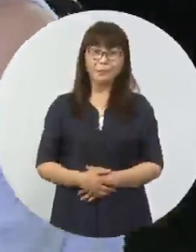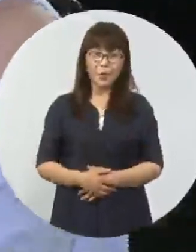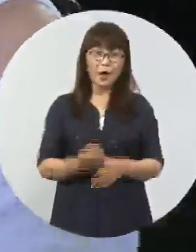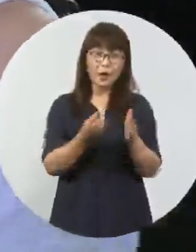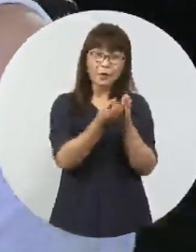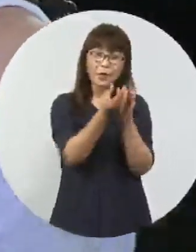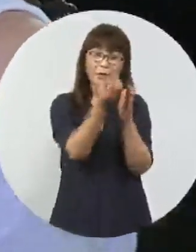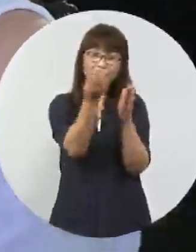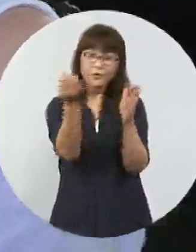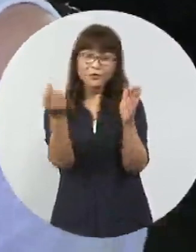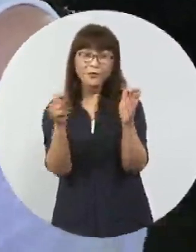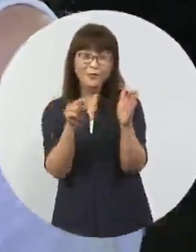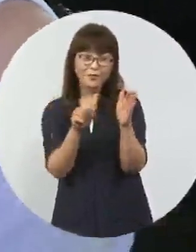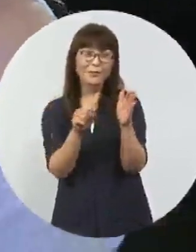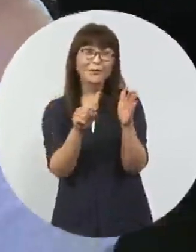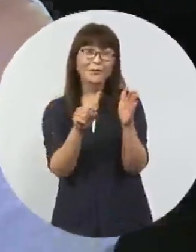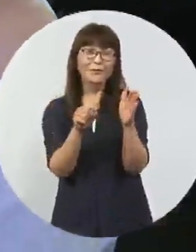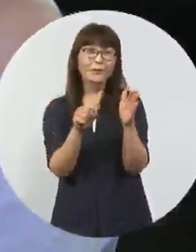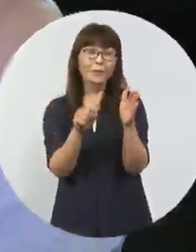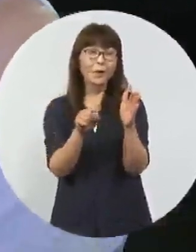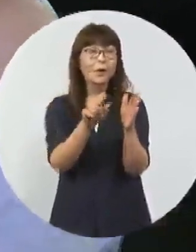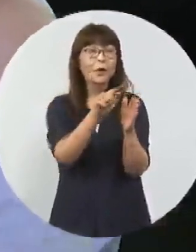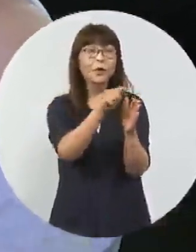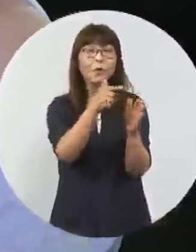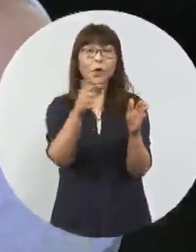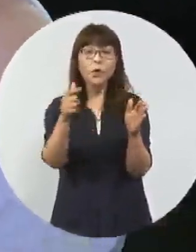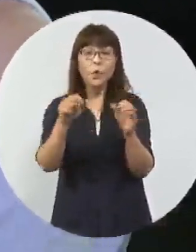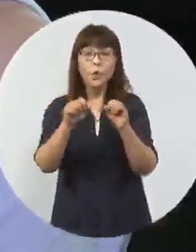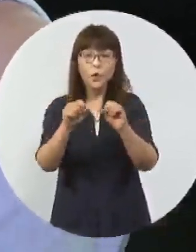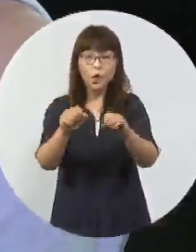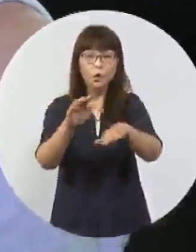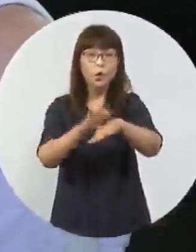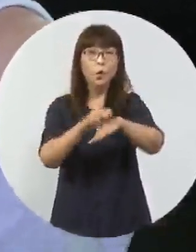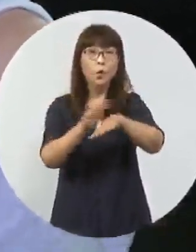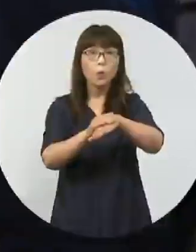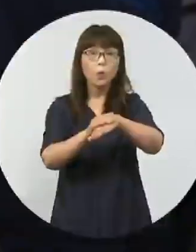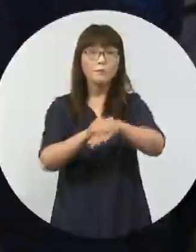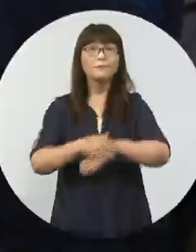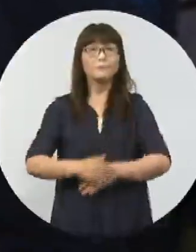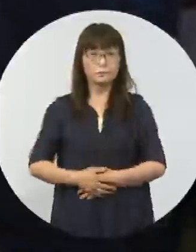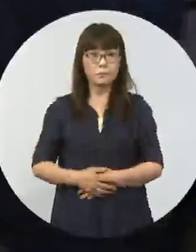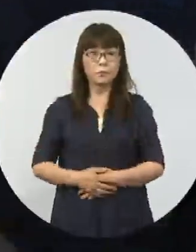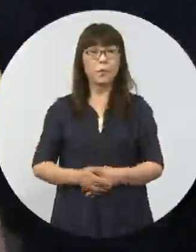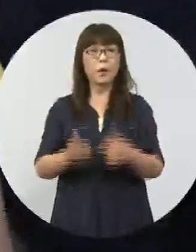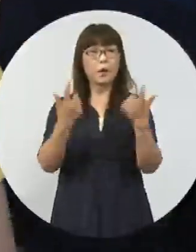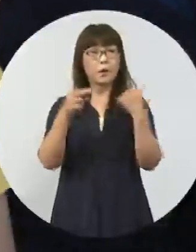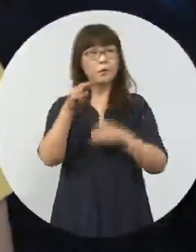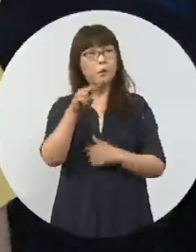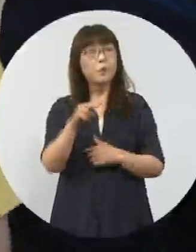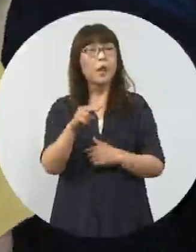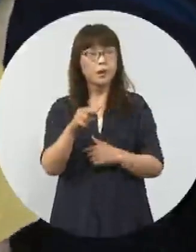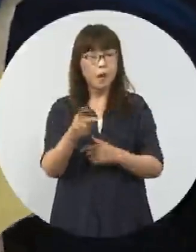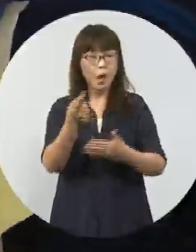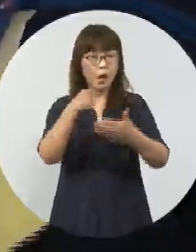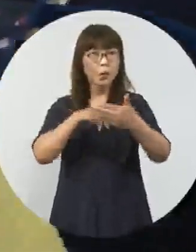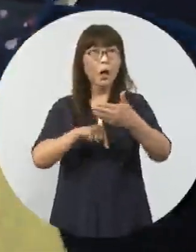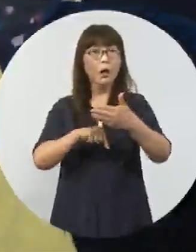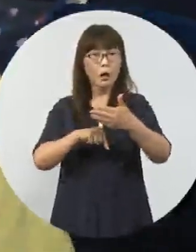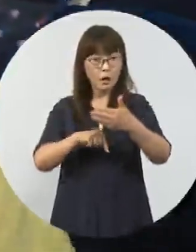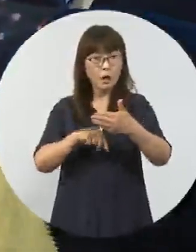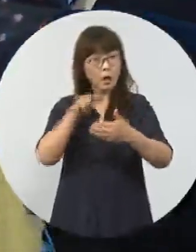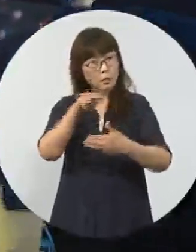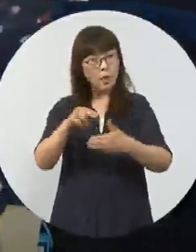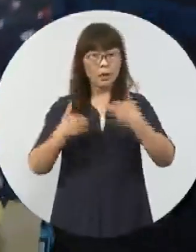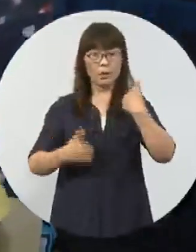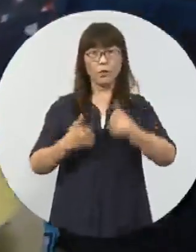タリウムのいろいろやってるところ、 普段入れないところに入れたりして、はすごい楽